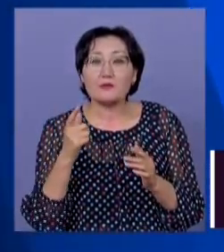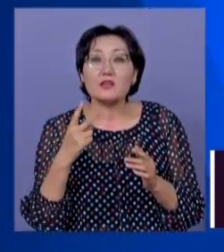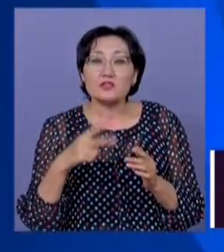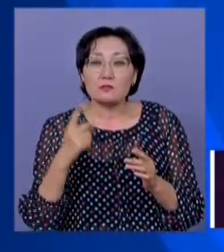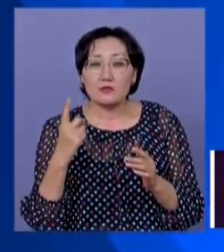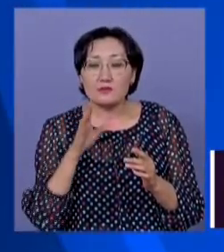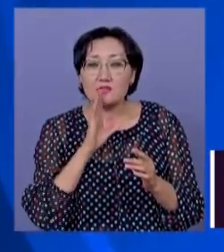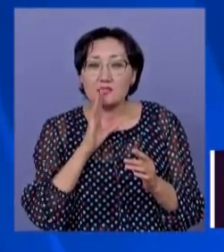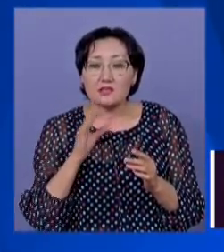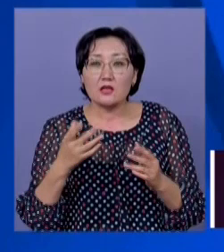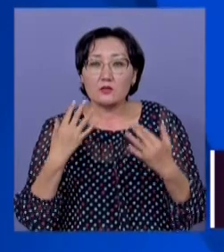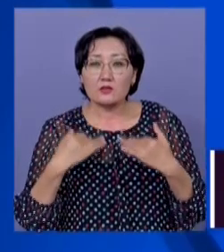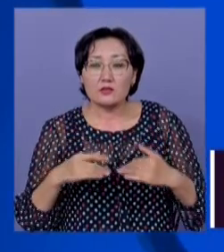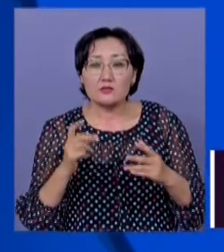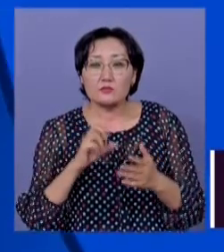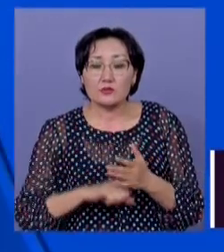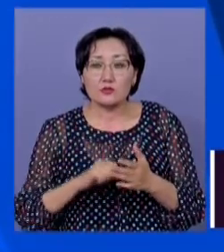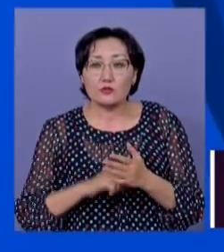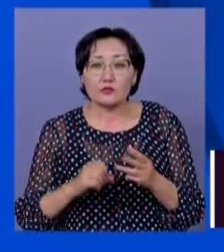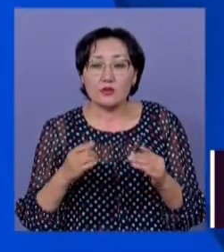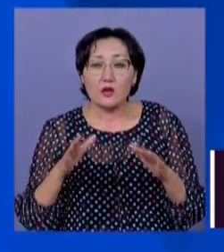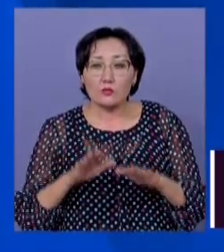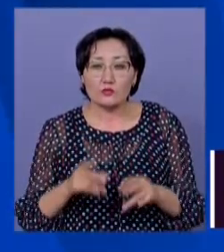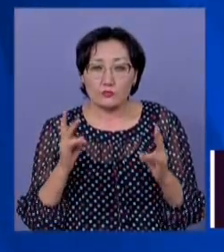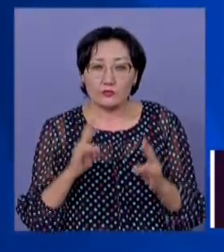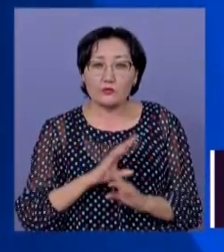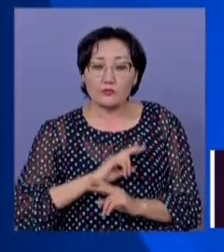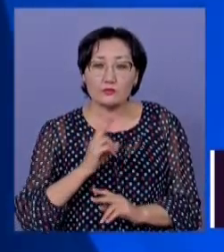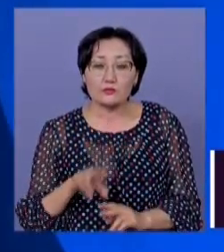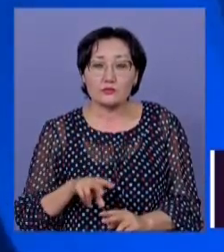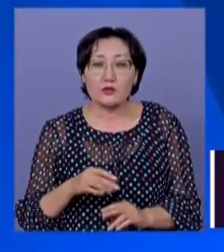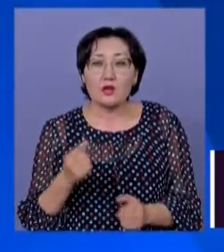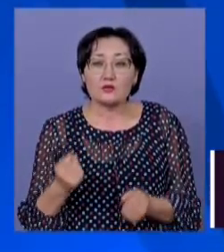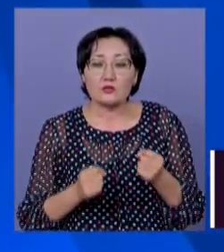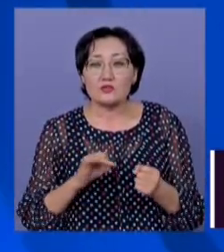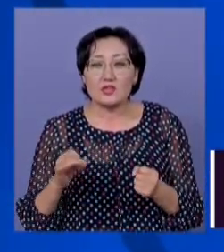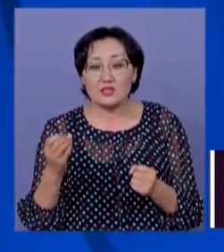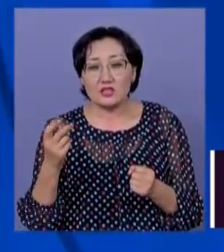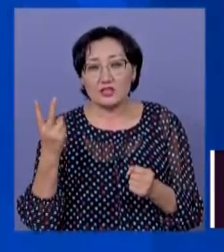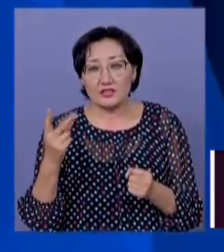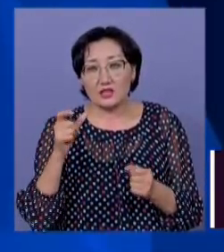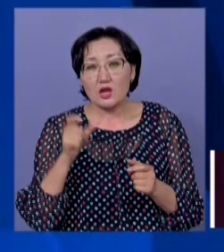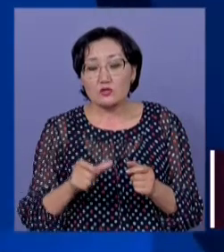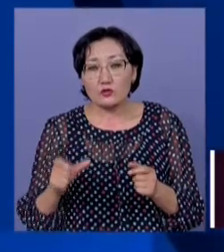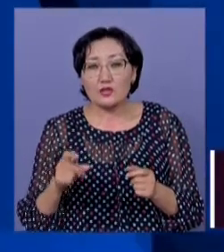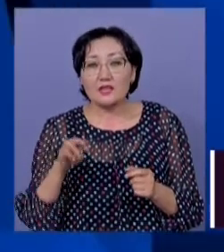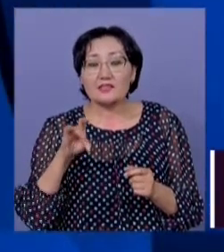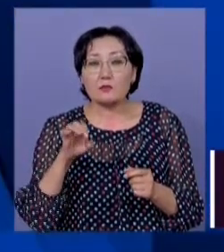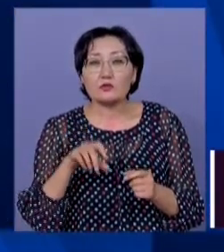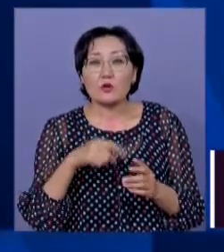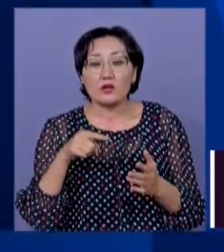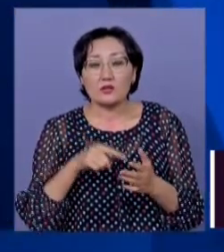азаматша алған дене жарақаттарының салдарынан оқиға орнында көз жұмса, жүргізушімен тағы да 2 жолаушы Теміртау қалалық